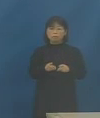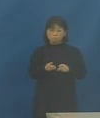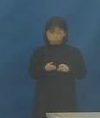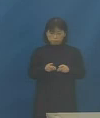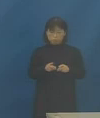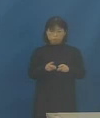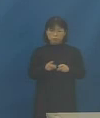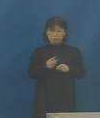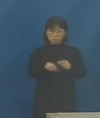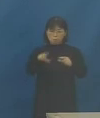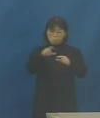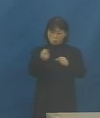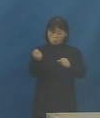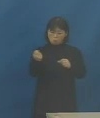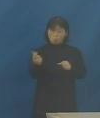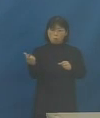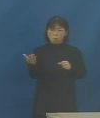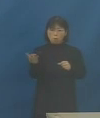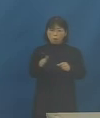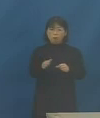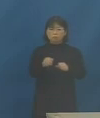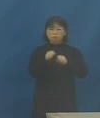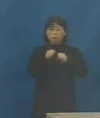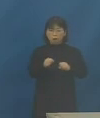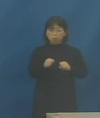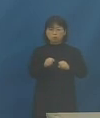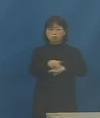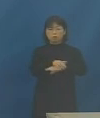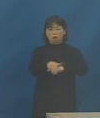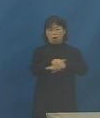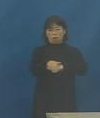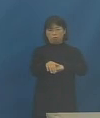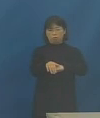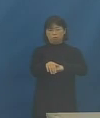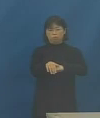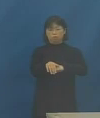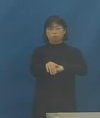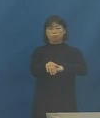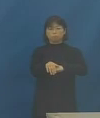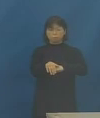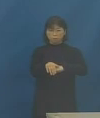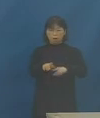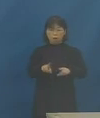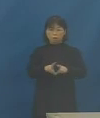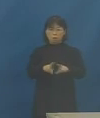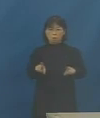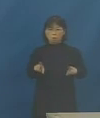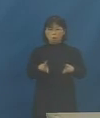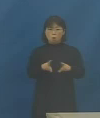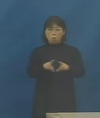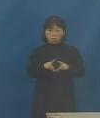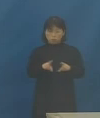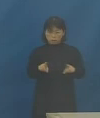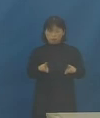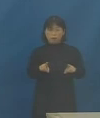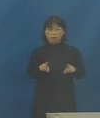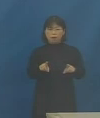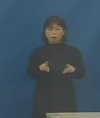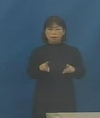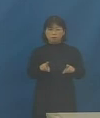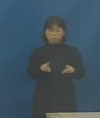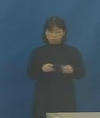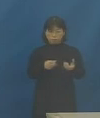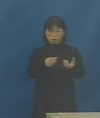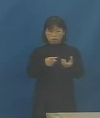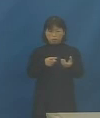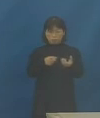を上げようというのは今回の計画の考え方であります当然ながらa まああの狩猟関係